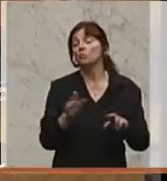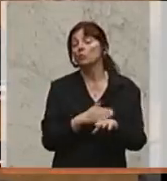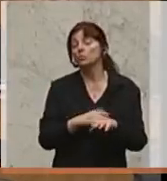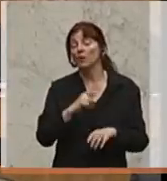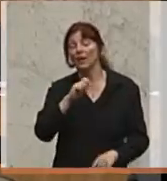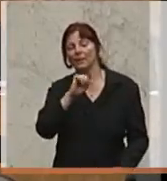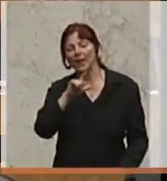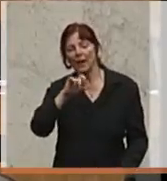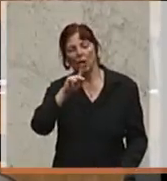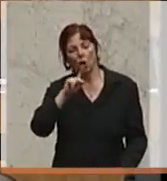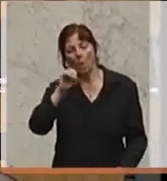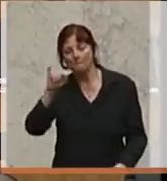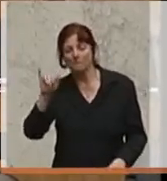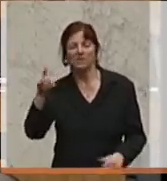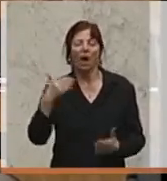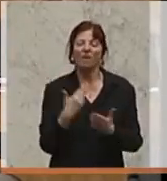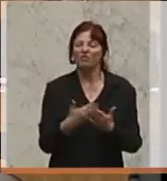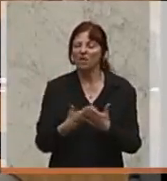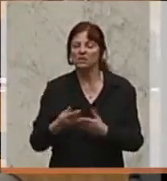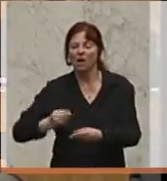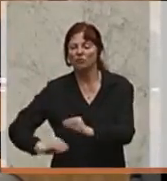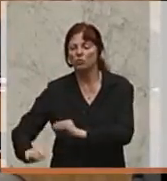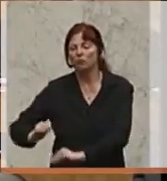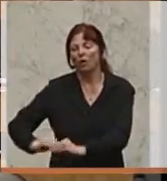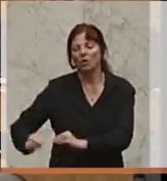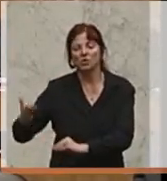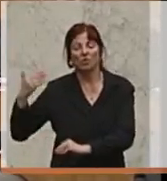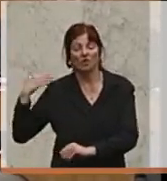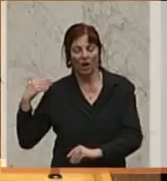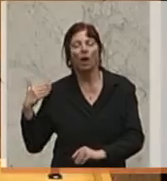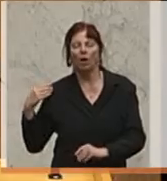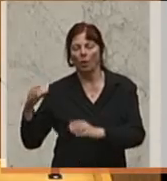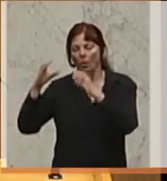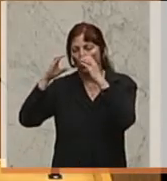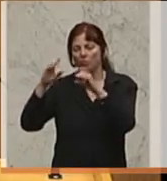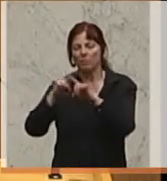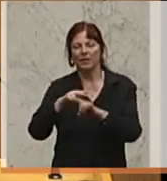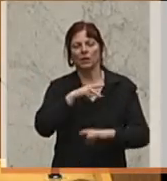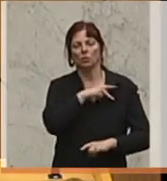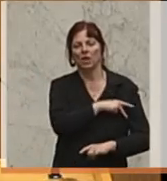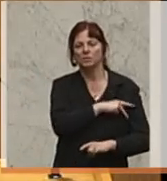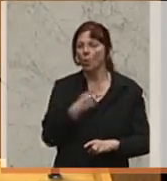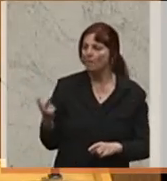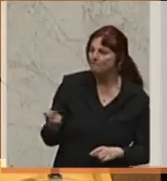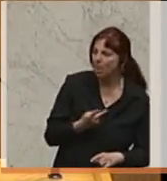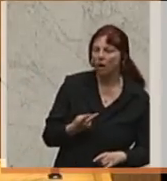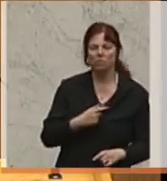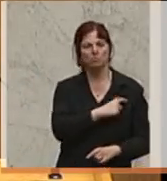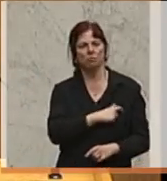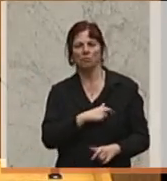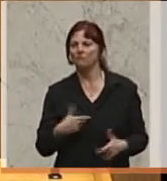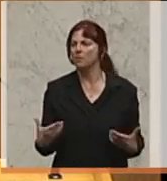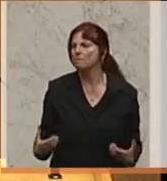Telekom-Malversationen aufzuklären, ja, dann steht die ÖVP gemeinsam mit der SPÖ auf der Bremse. Dann redet man plötzlich davon,